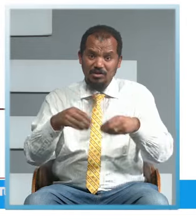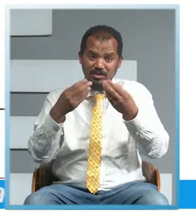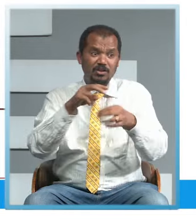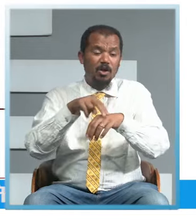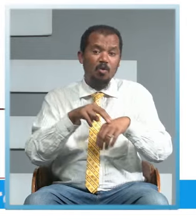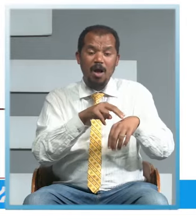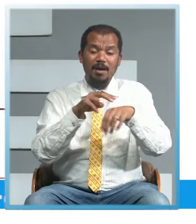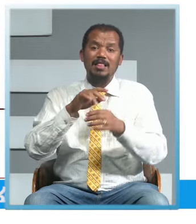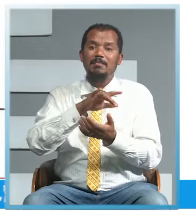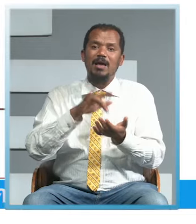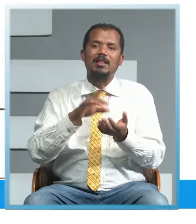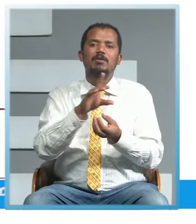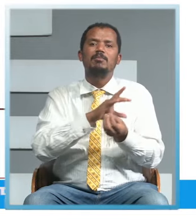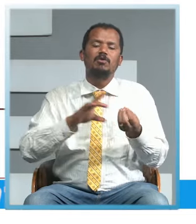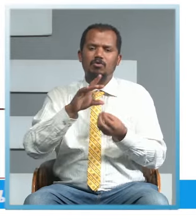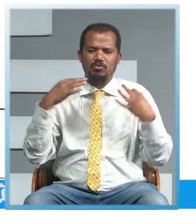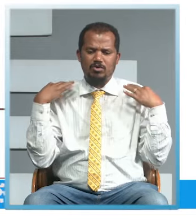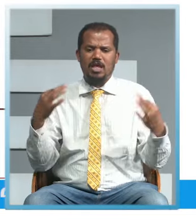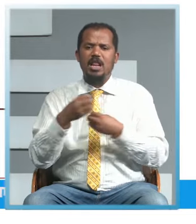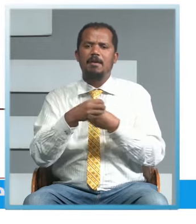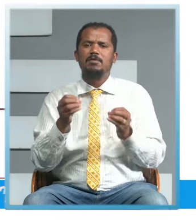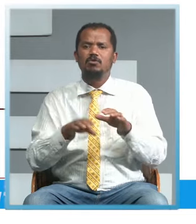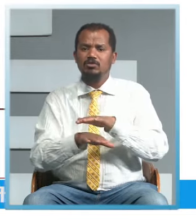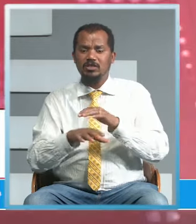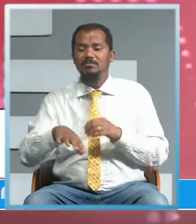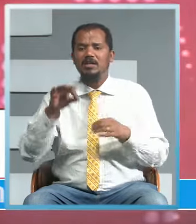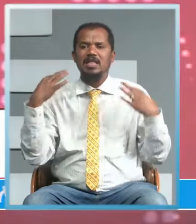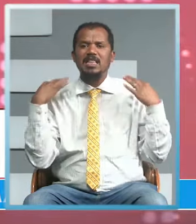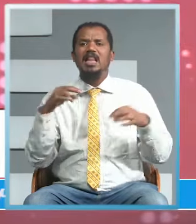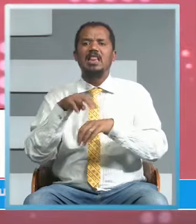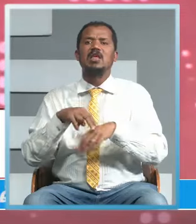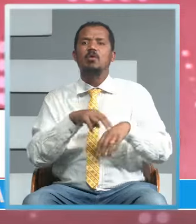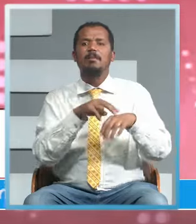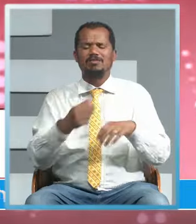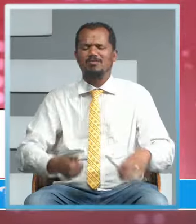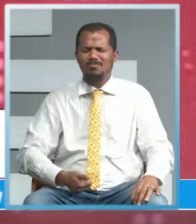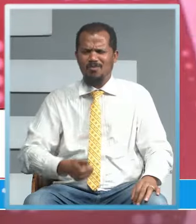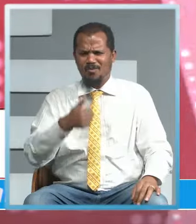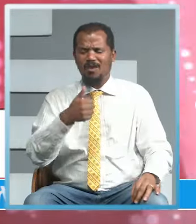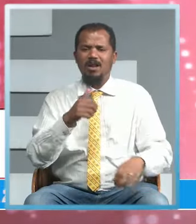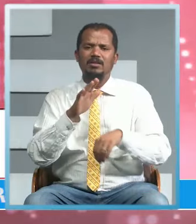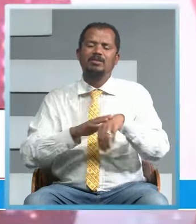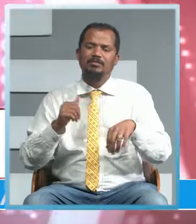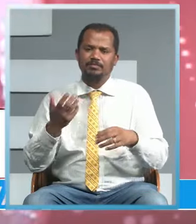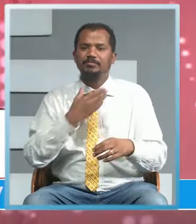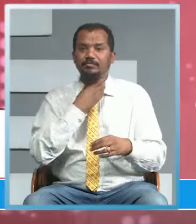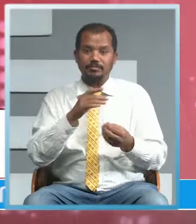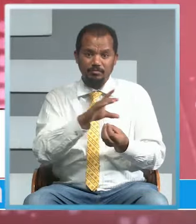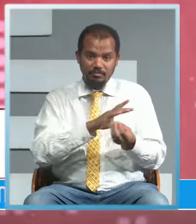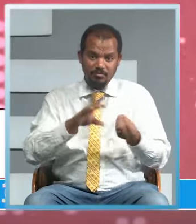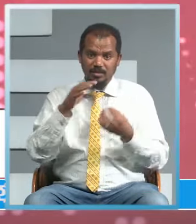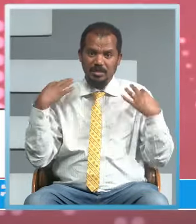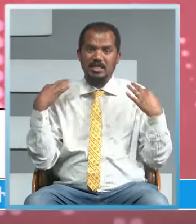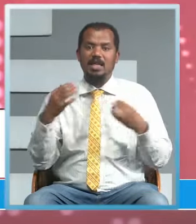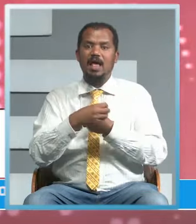ተቋማት መካከል በክልሉ ጤና ቢሮ ስር የሚገኙ የጤና ተቋማት በዋናነት ይጠቀሳሉ። የአማራ ክልል